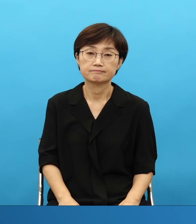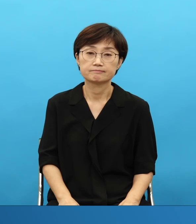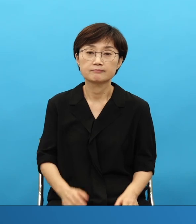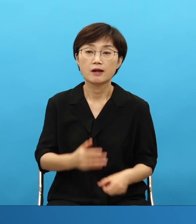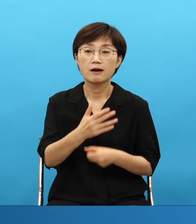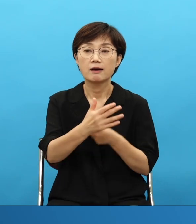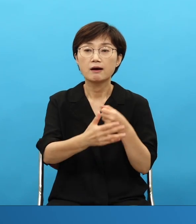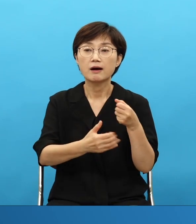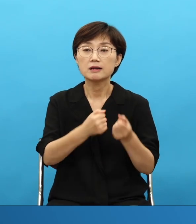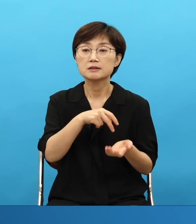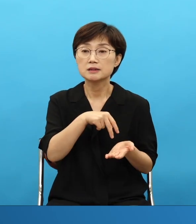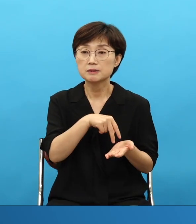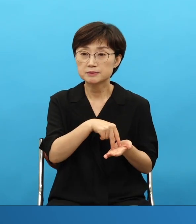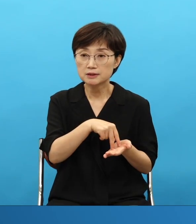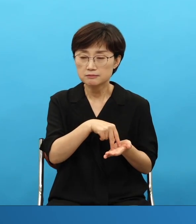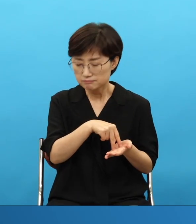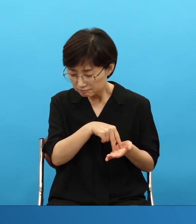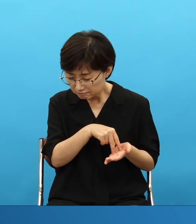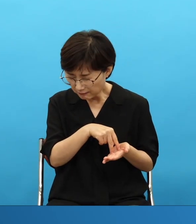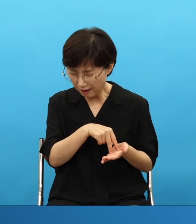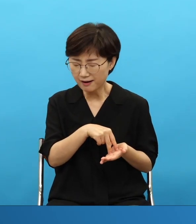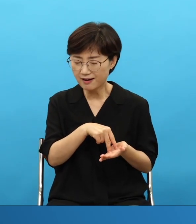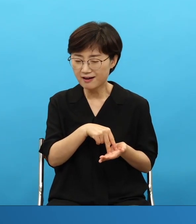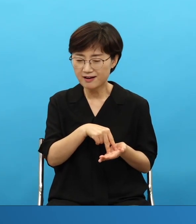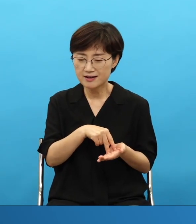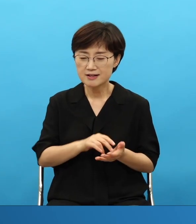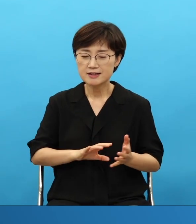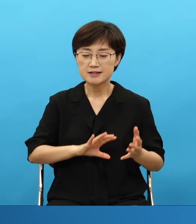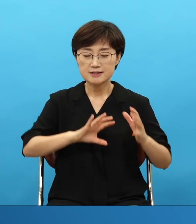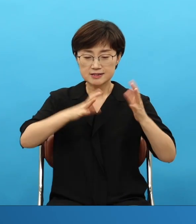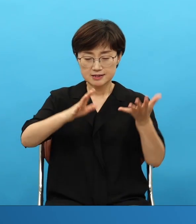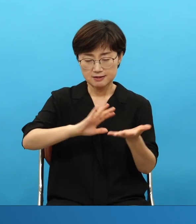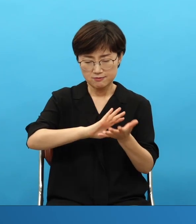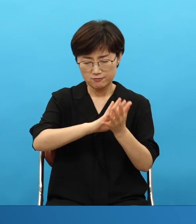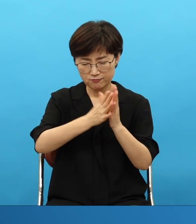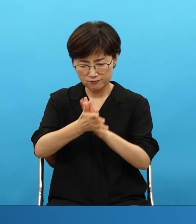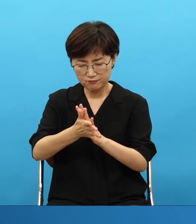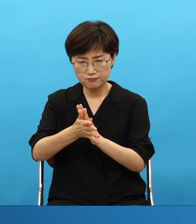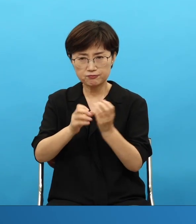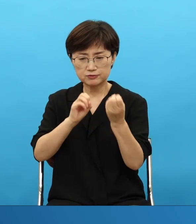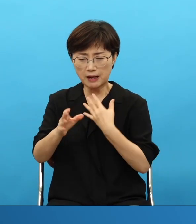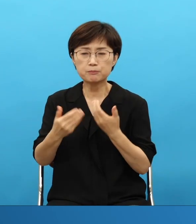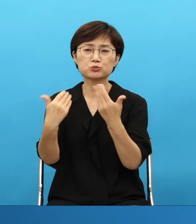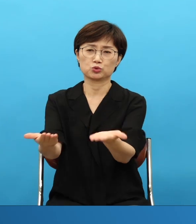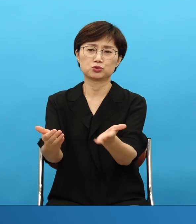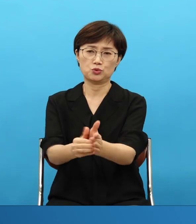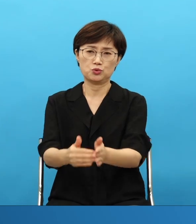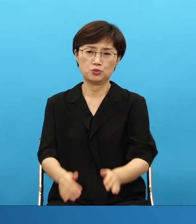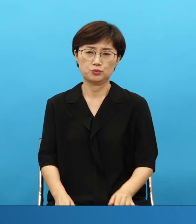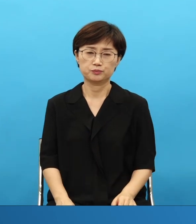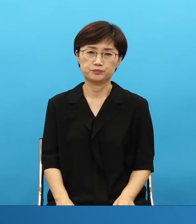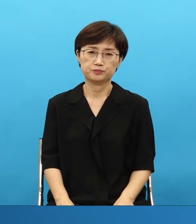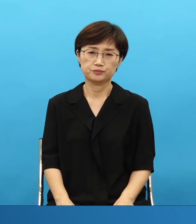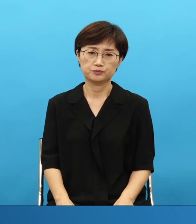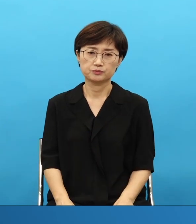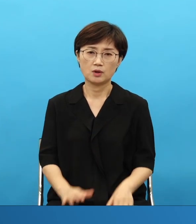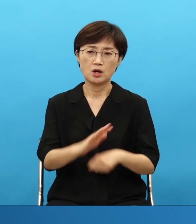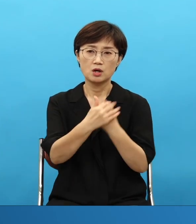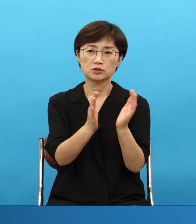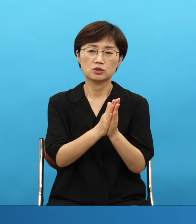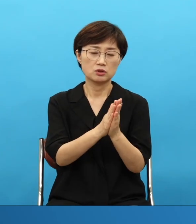하나님은 천지 개벽의 역사를 이루신 겁니다. God fulfilled the works of the recreation of the world. 성경 쭉